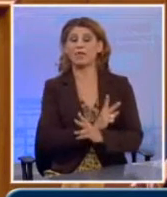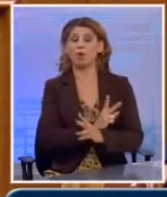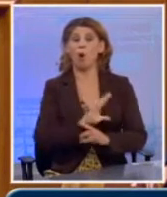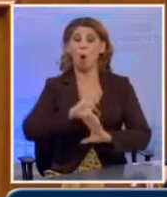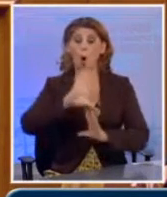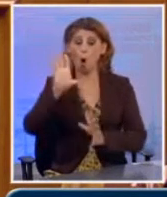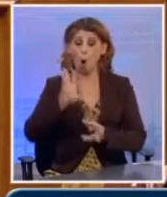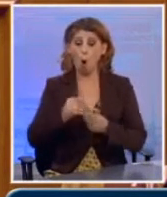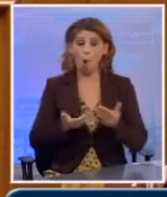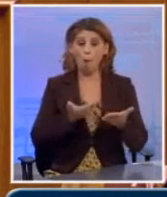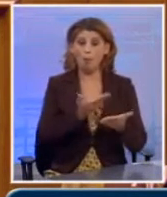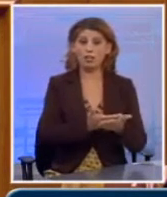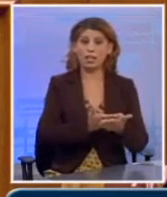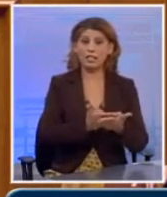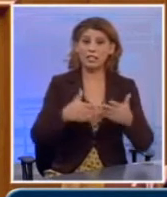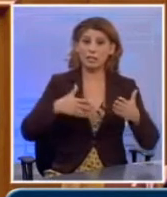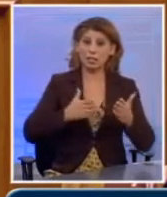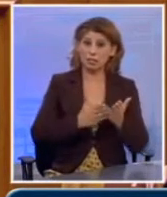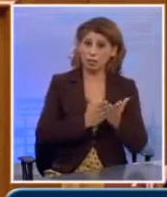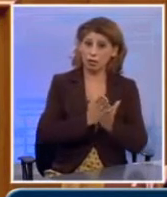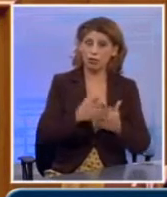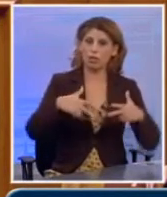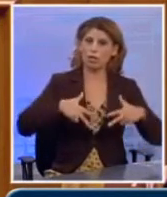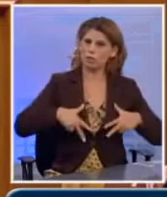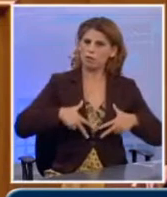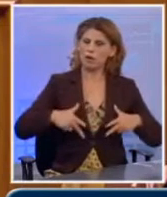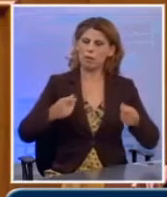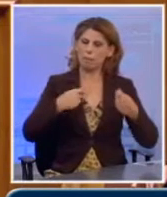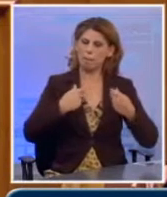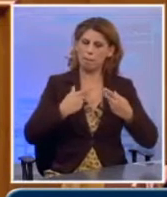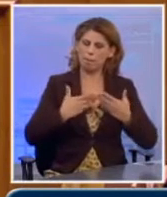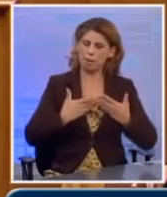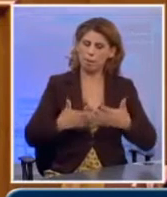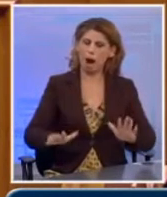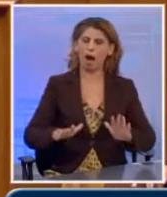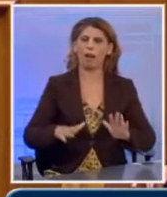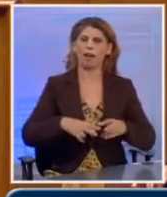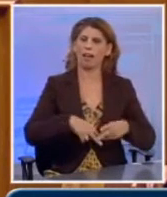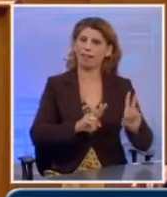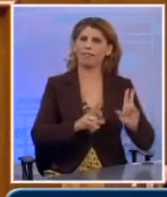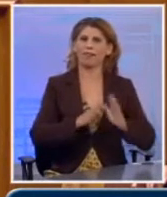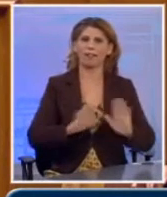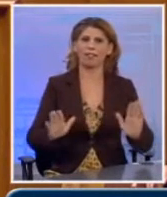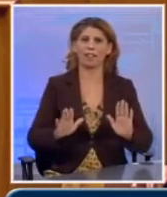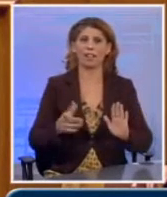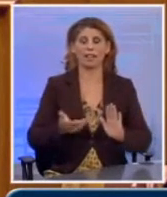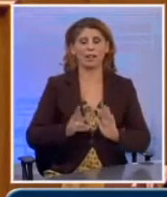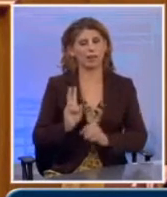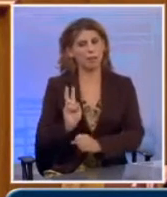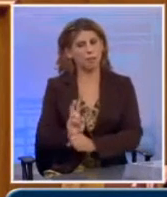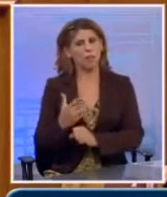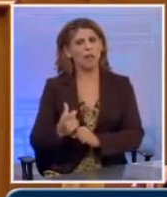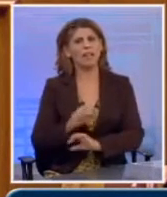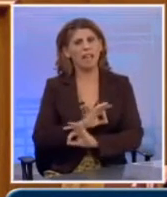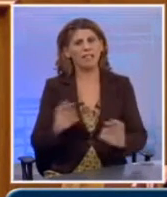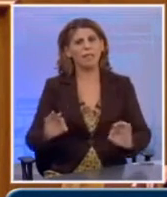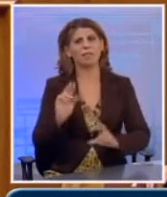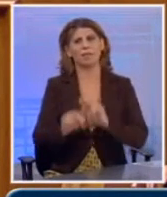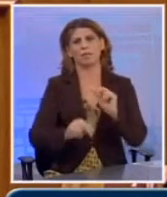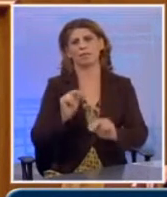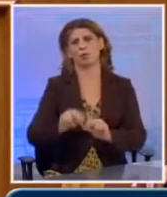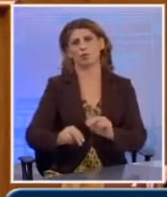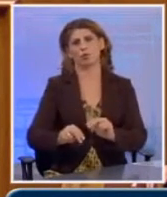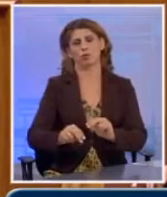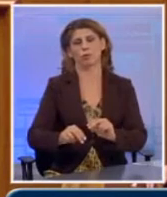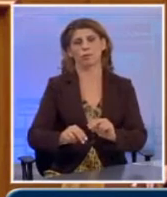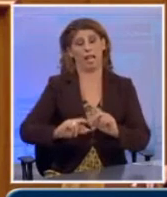δικαιοσύνη, η κυβέρνηση τις περισσότερες έχει υλοποιήσει και τις υπόλοιπες τις έχει έτοιμες να ψηφιστούν.